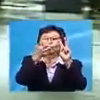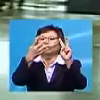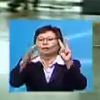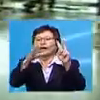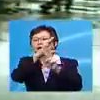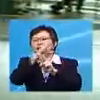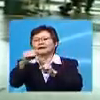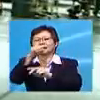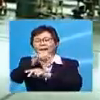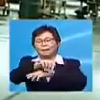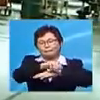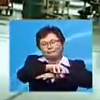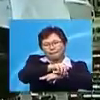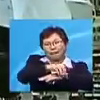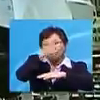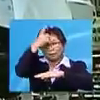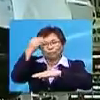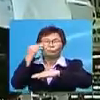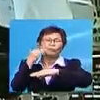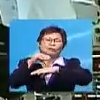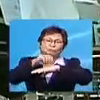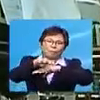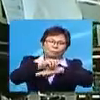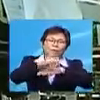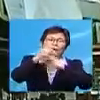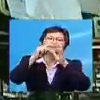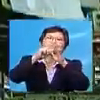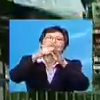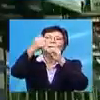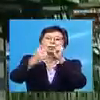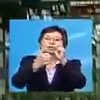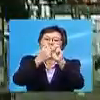dan juga sebagai penasihat sejak tahun